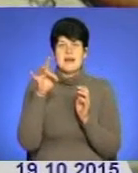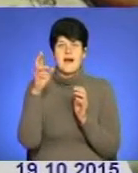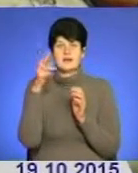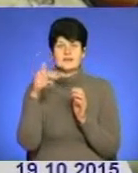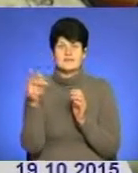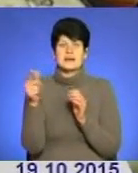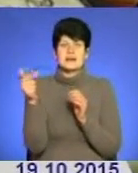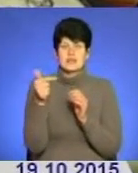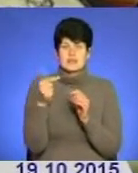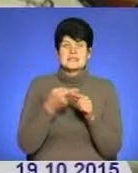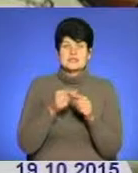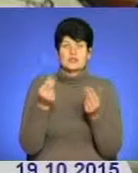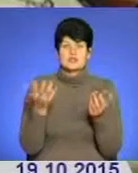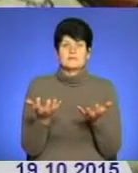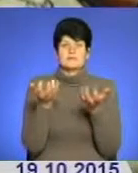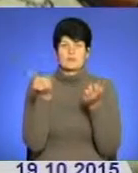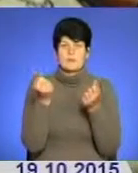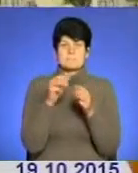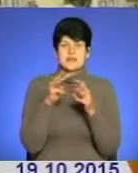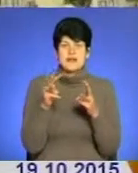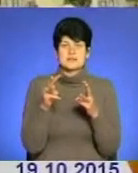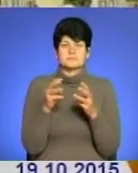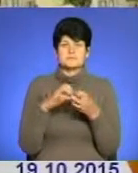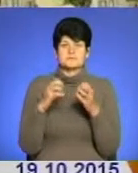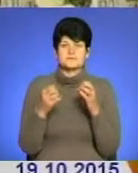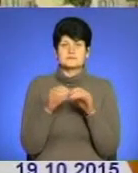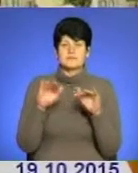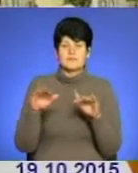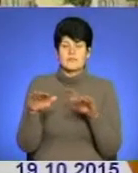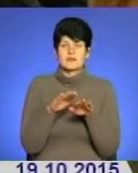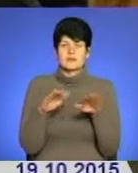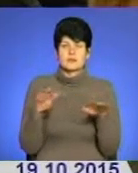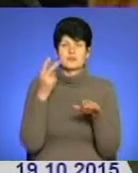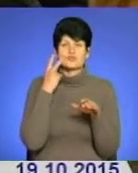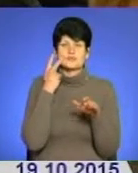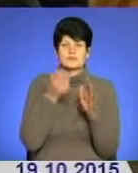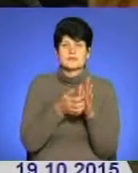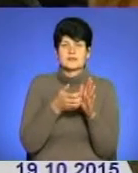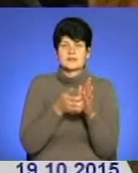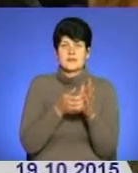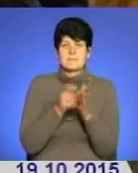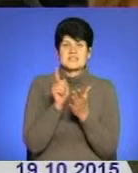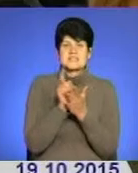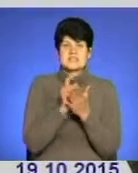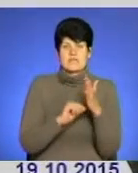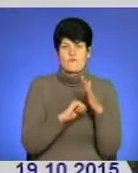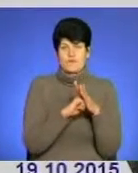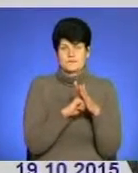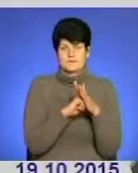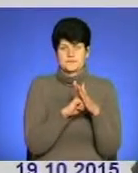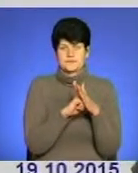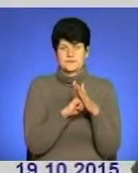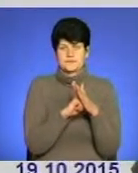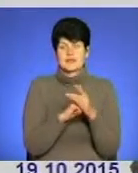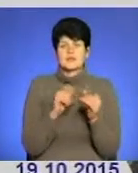саме ці кошти рятують мільярдні бюджетні розриви на місцевих рівнях та постійний дефіцит пенсійного фонду. Лише